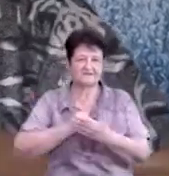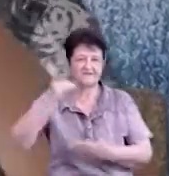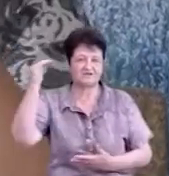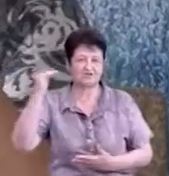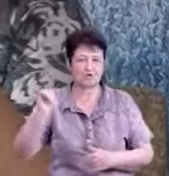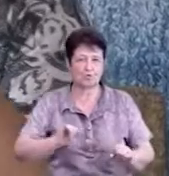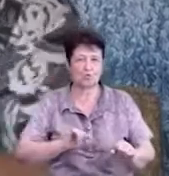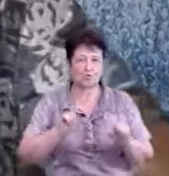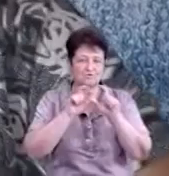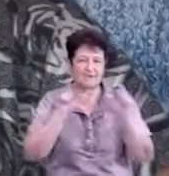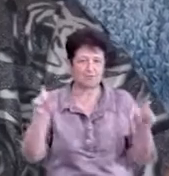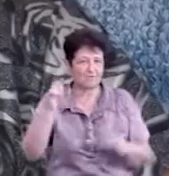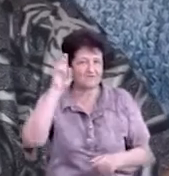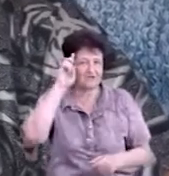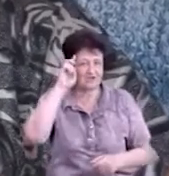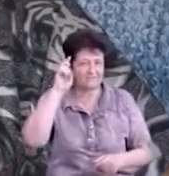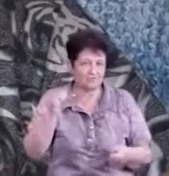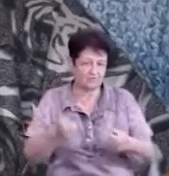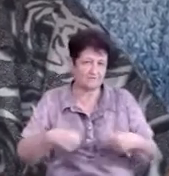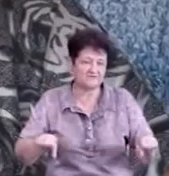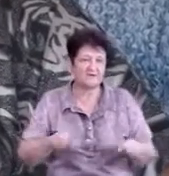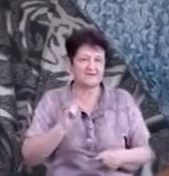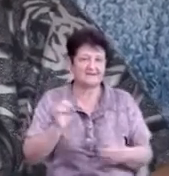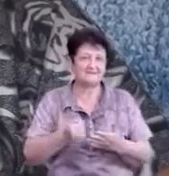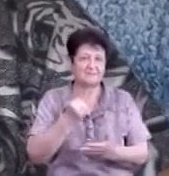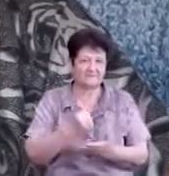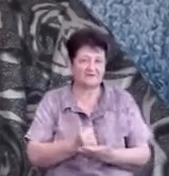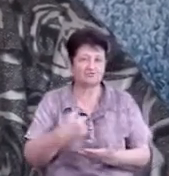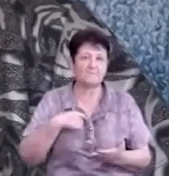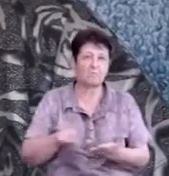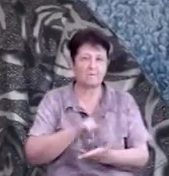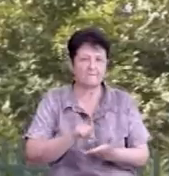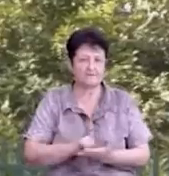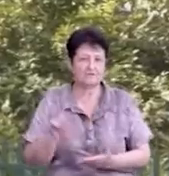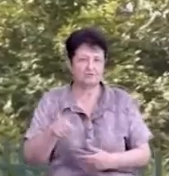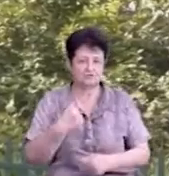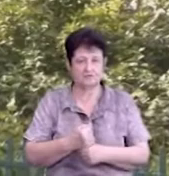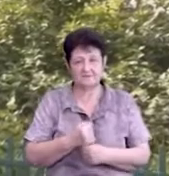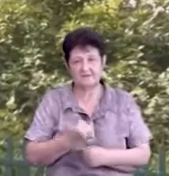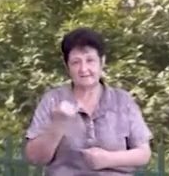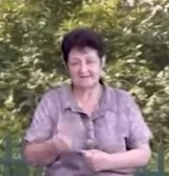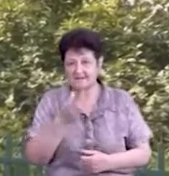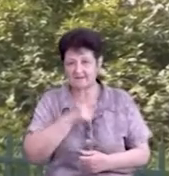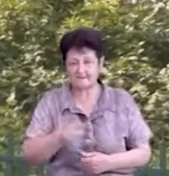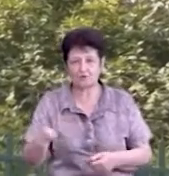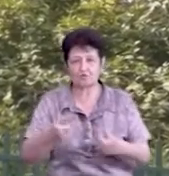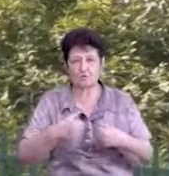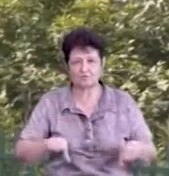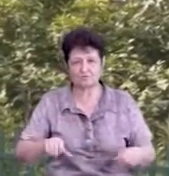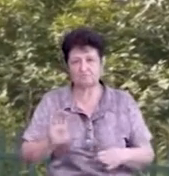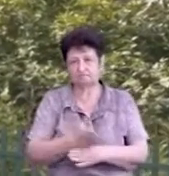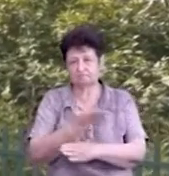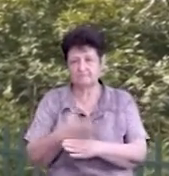установ, я маю на увазі Державну міжвідомчу комісію, якесь підтвердження тому, що ми повинні щось розглядати. На даний період комісія